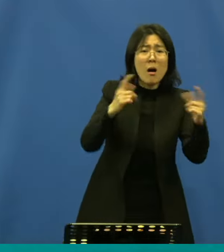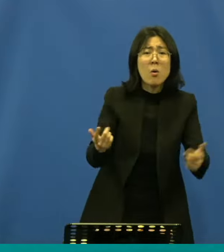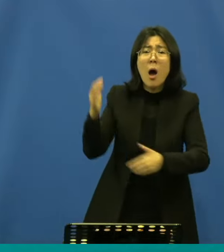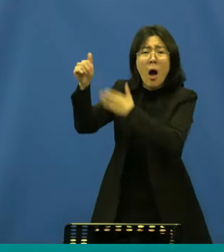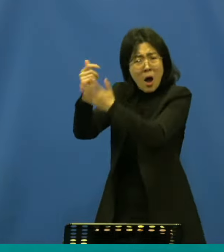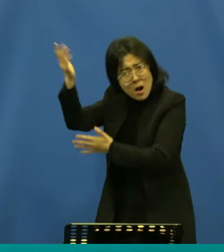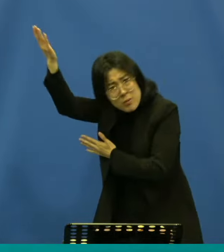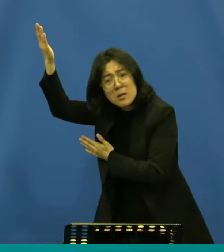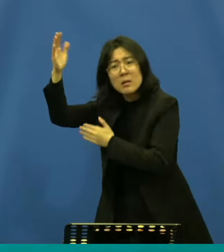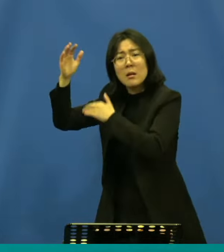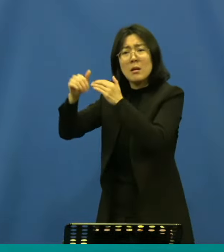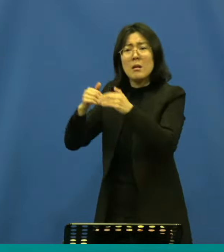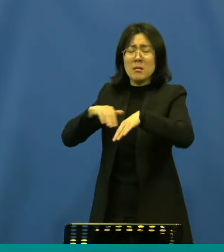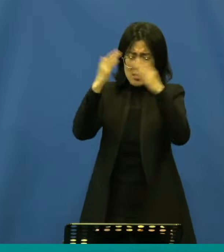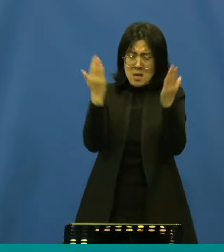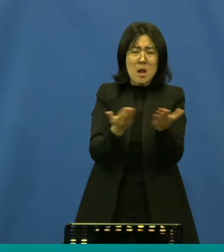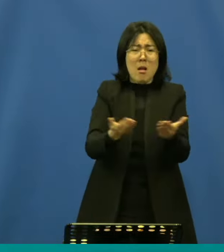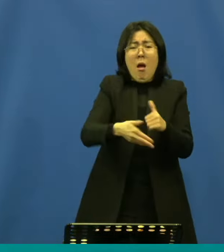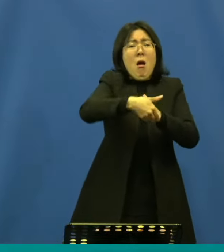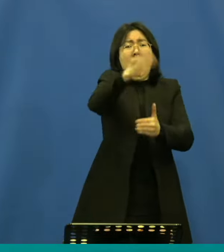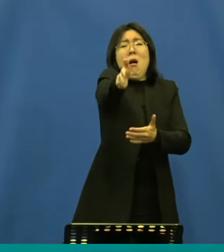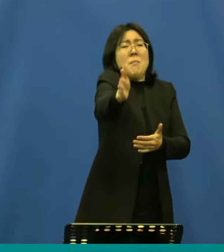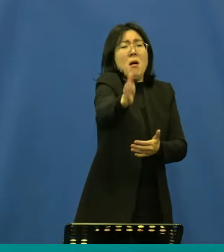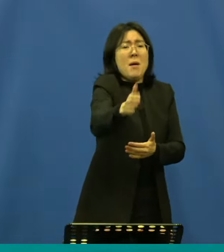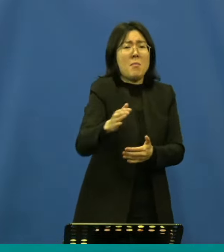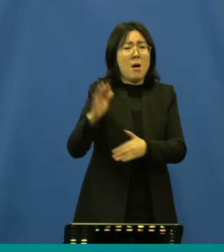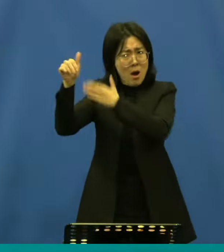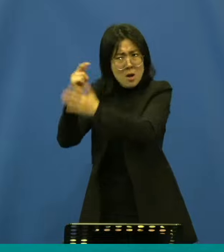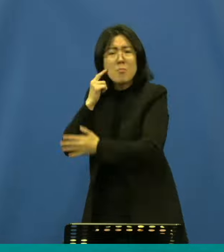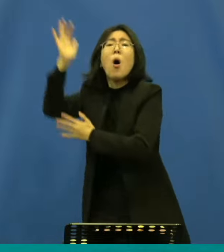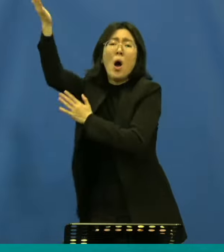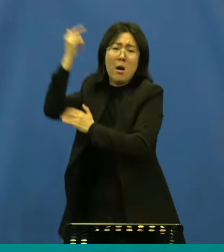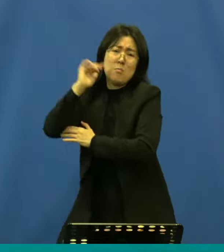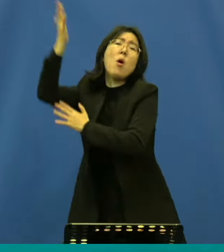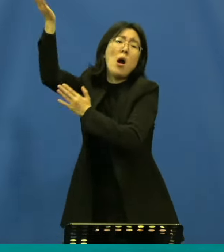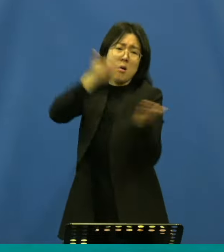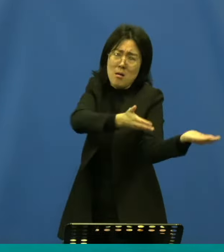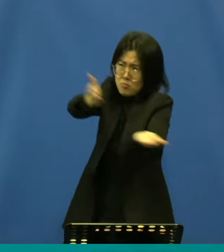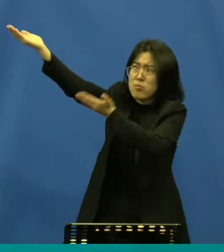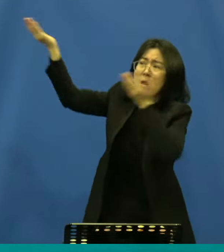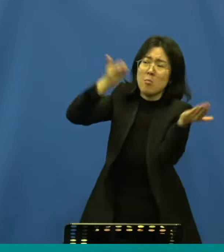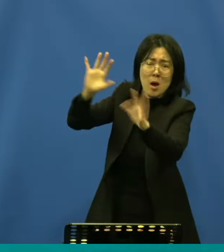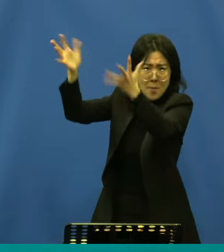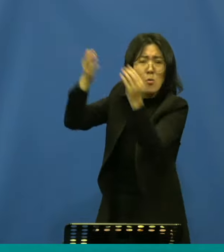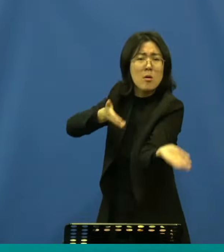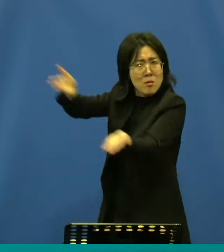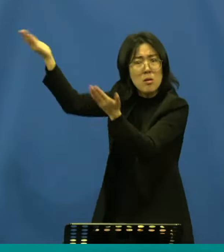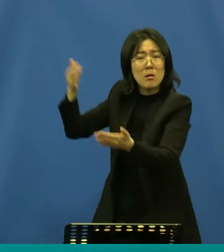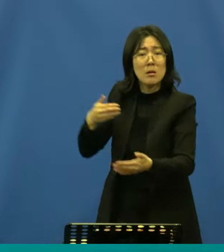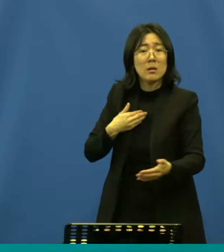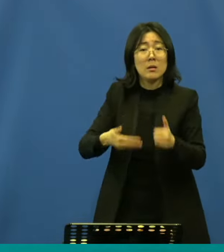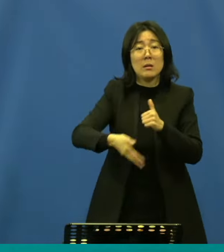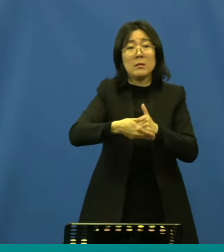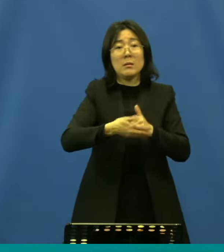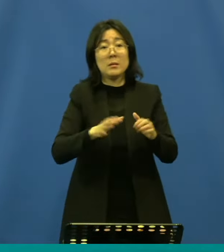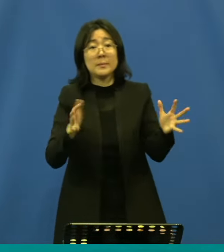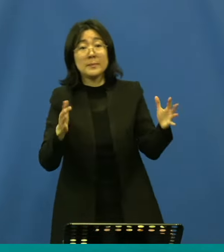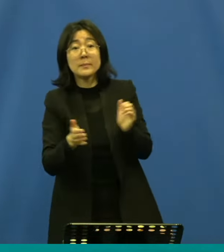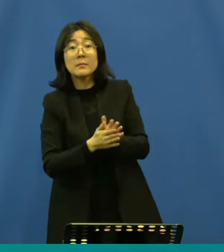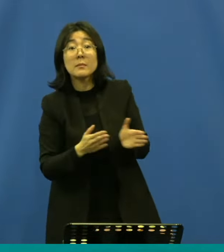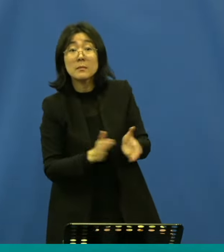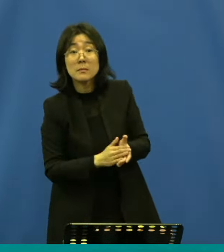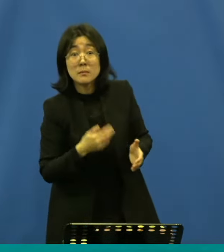우리는 나의 일을 위해 하나님을 끌어들일 때가 있습니다. 하나님의 일을 하면서도 내가 중심이 되어 있습니다. 그래서 경쟁적인